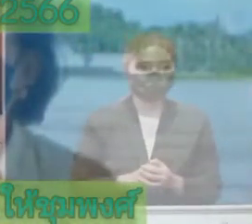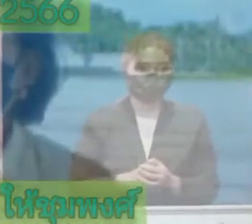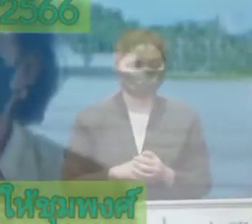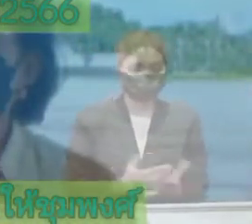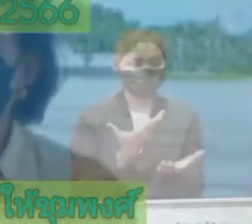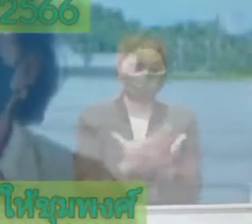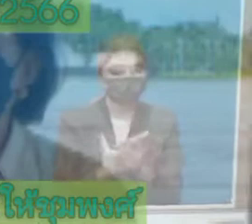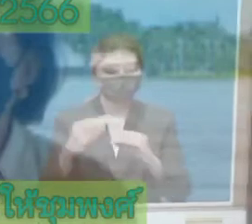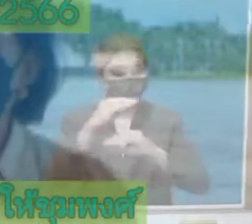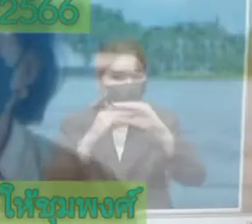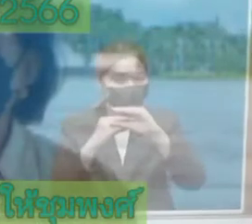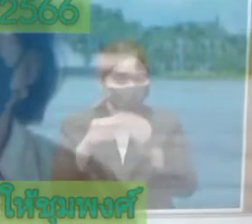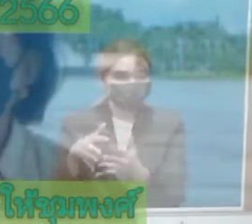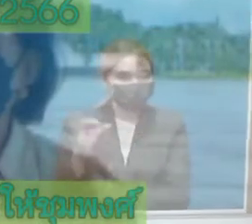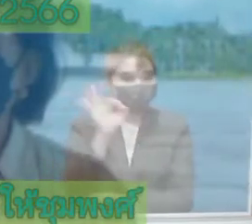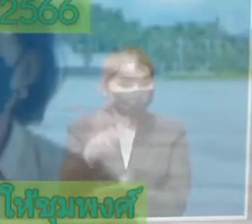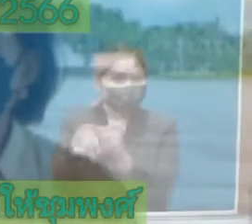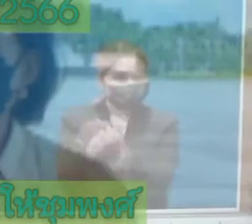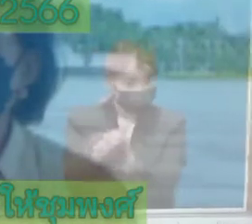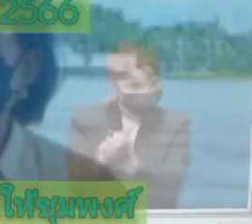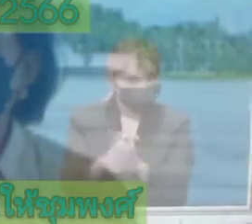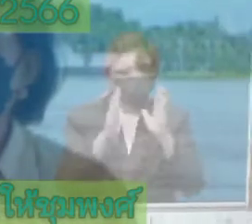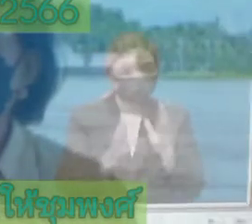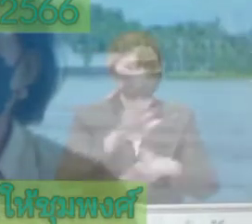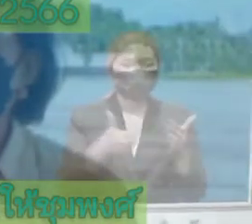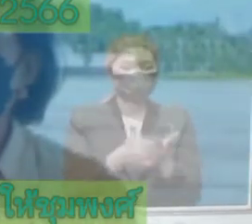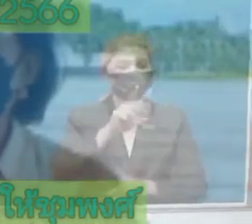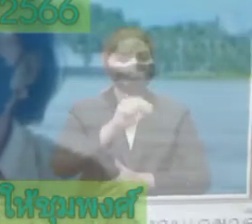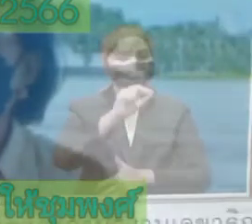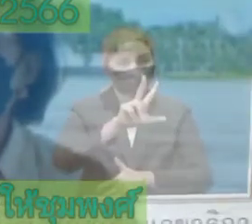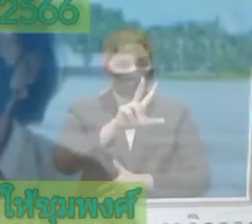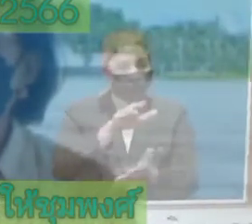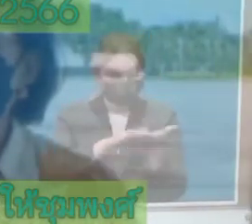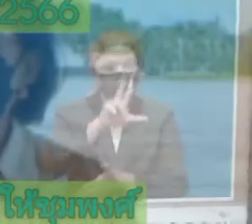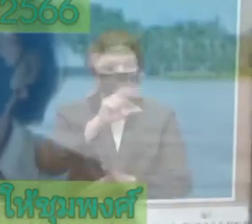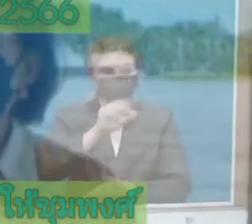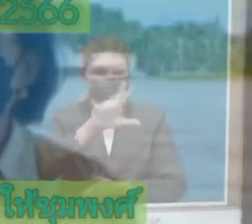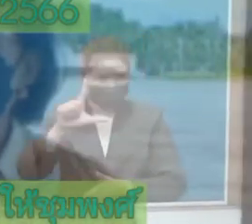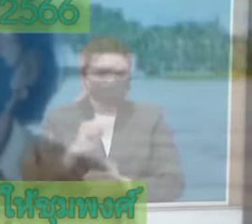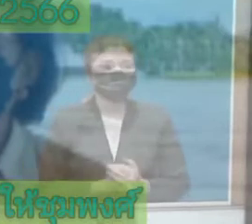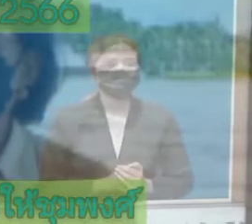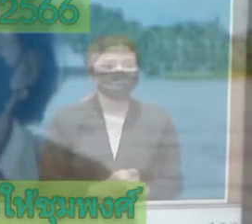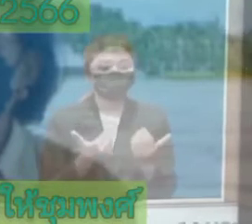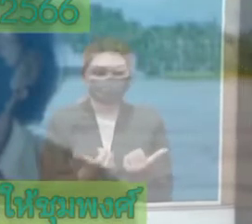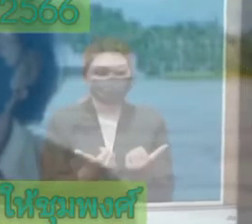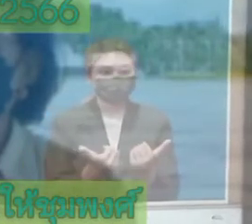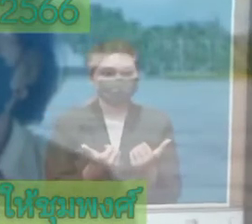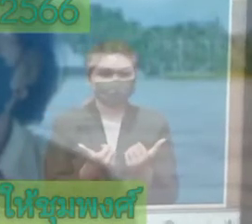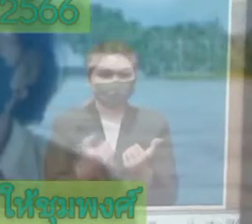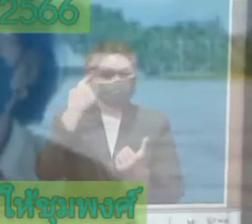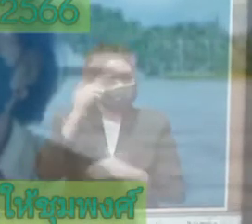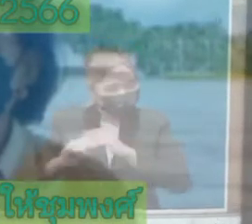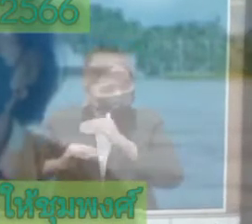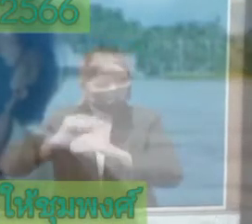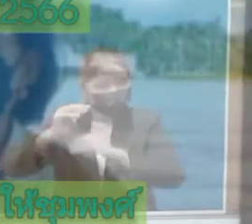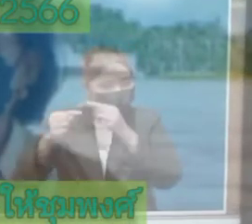ของผู้ร่วมเข้าร่วมโครงการผ่านแอปเป๋าตังค์มากกว่า50ล้านคนสำหรับโครงการ 5G ที่รัฐบาลได้วางไว้ในขณะนี้นะก็จะสามารถรองรับการพัฒนาต่อยอดในรูปต่างๆอีกมากมาย